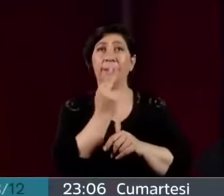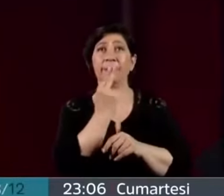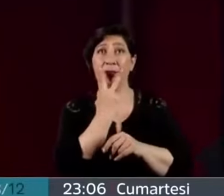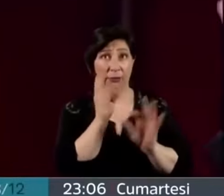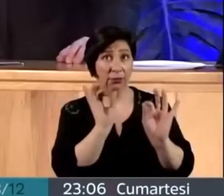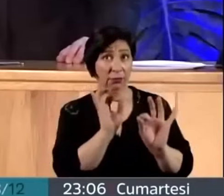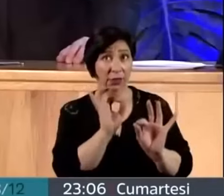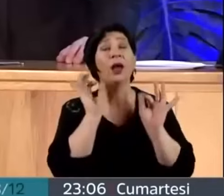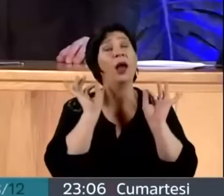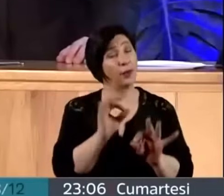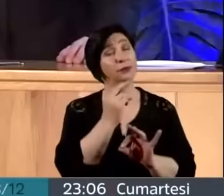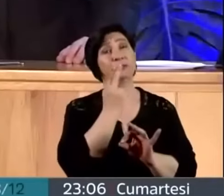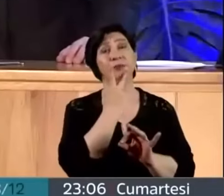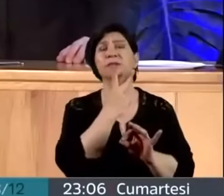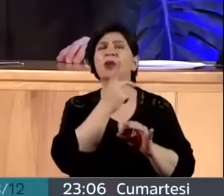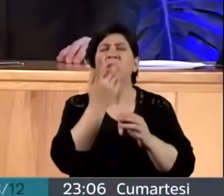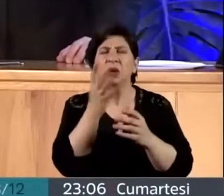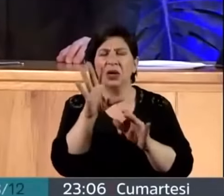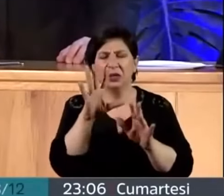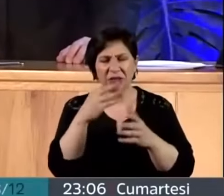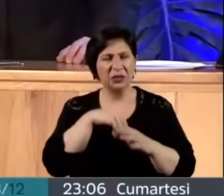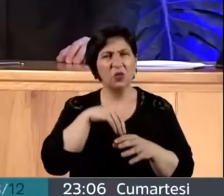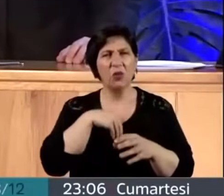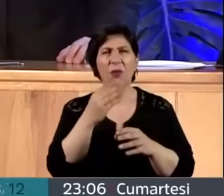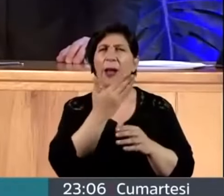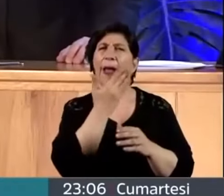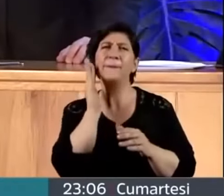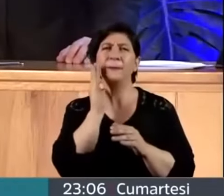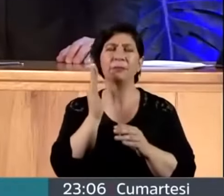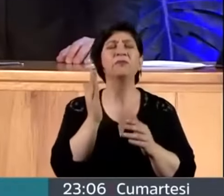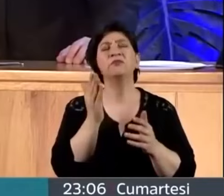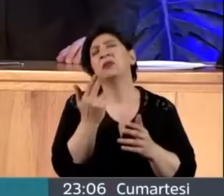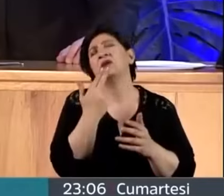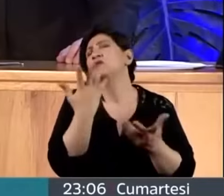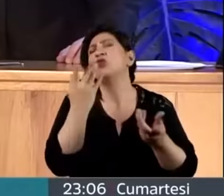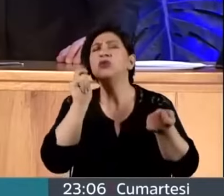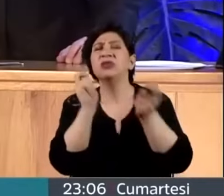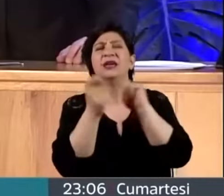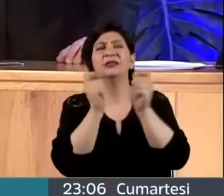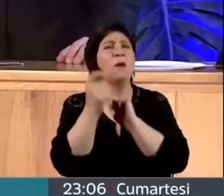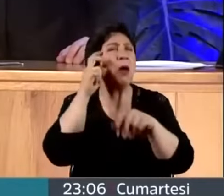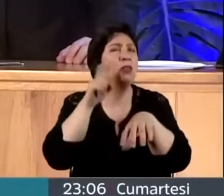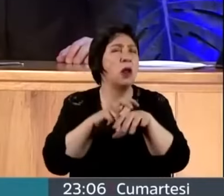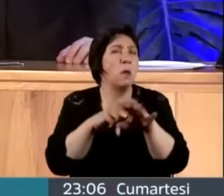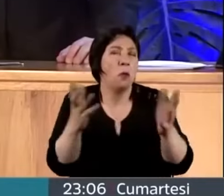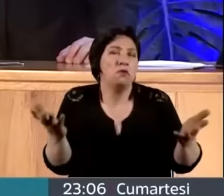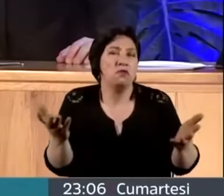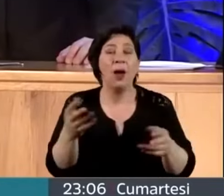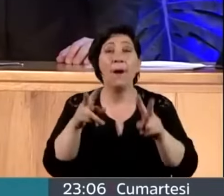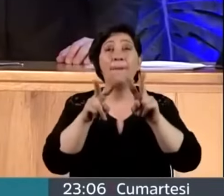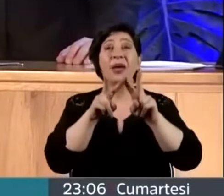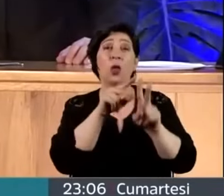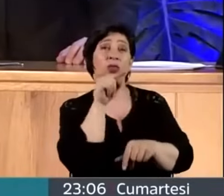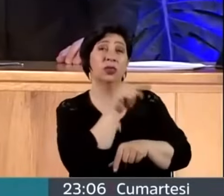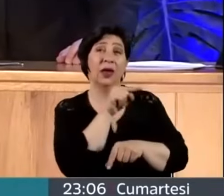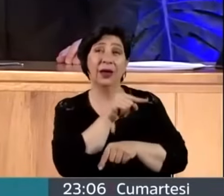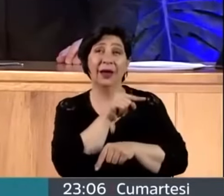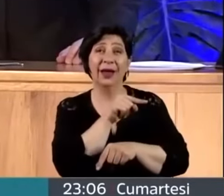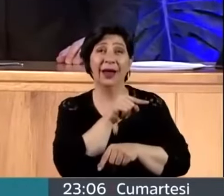mıydı onunki? Açıktı. Uzun süre bir kapalıydı sanki yahu. Yok. Neyse kadın o kadar değişti ki ya, ben de hatırlamıyorum. Yani şey Madonna'nın zaten